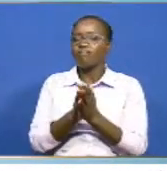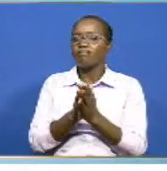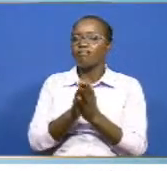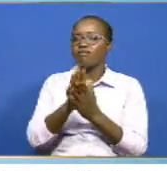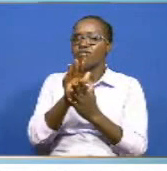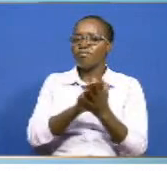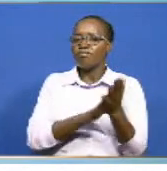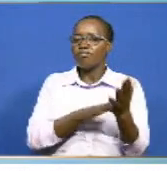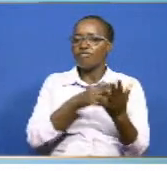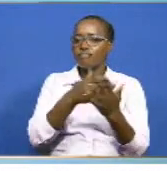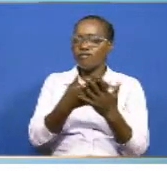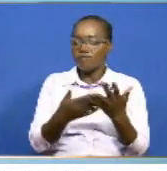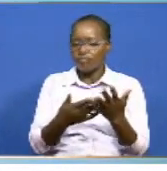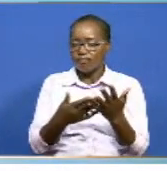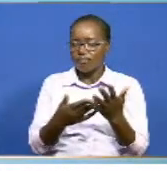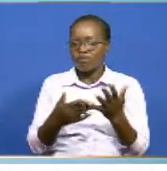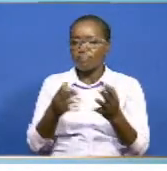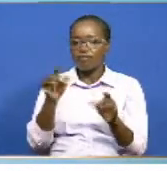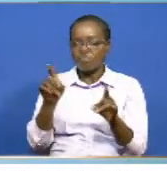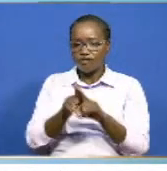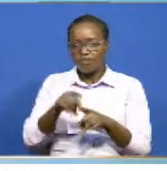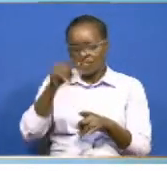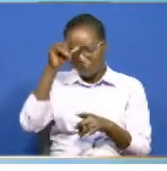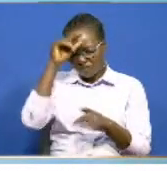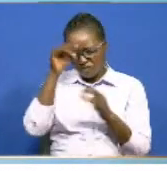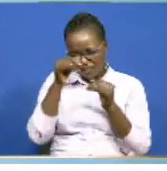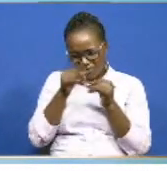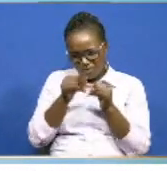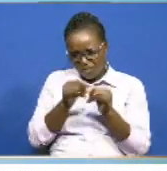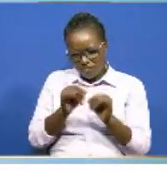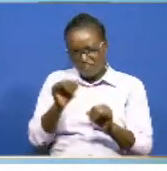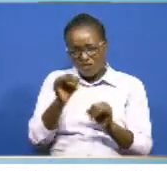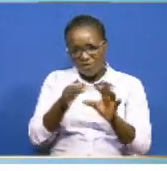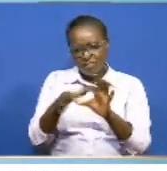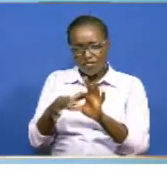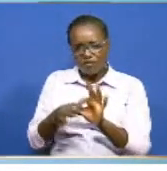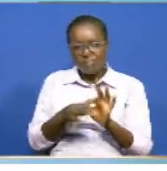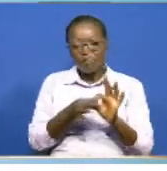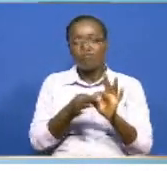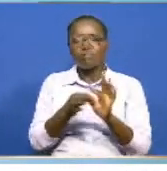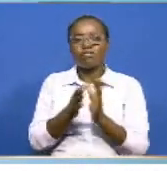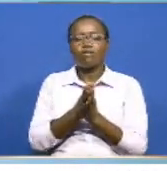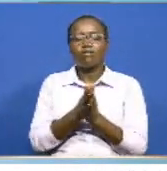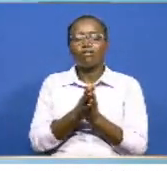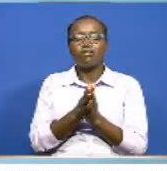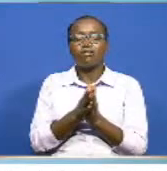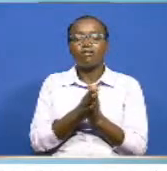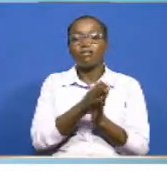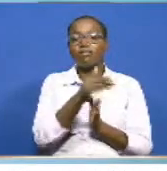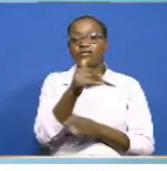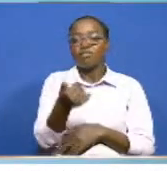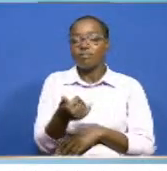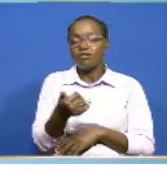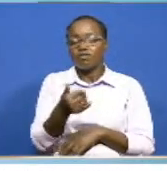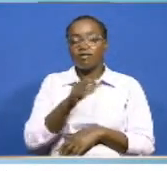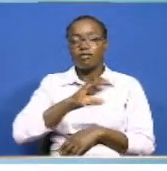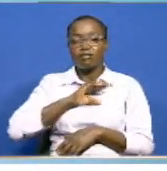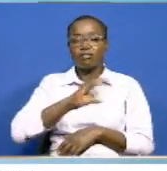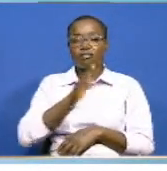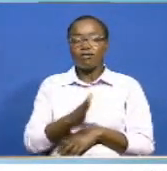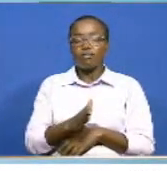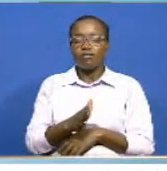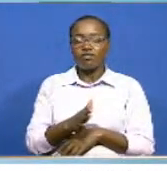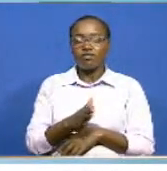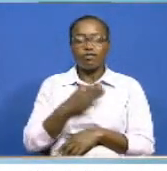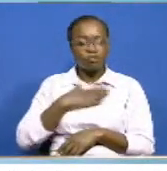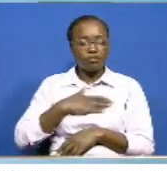ningeonelea serikali vile inaendelea kujaribu kushirikiana na mitandao wenye mitandao ya kijamii,